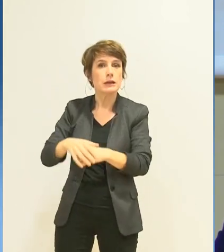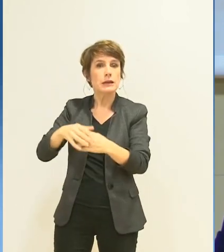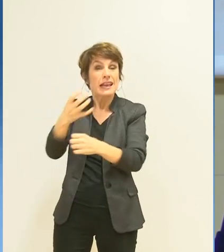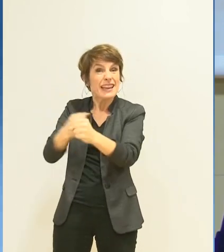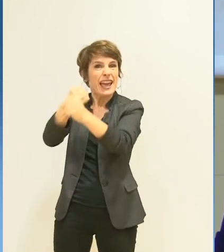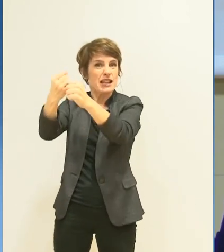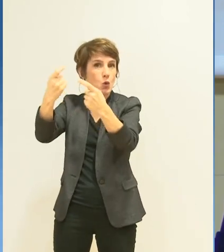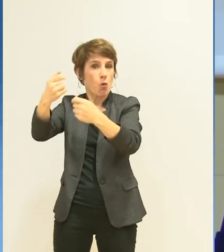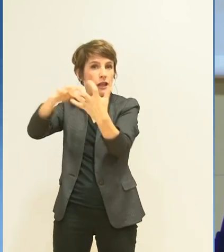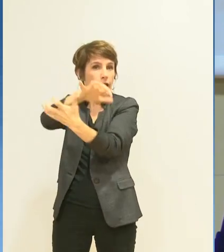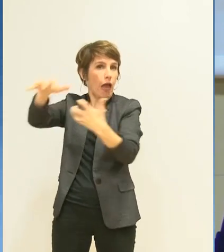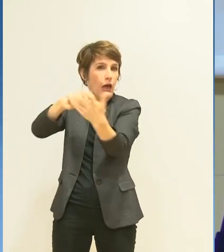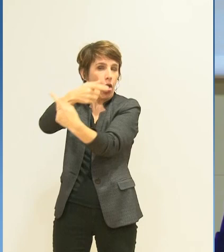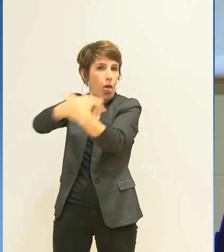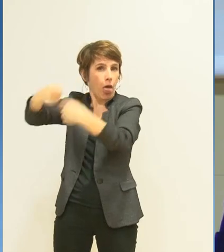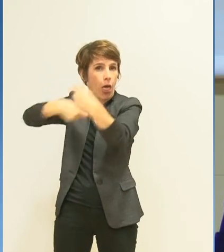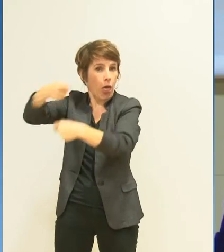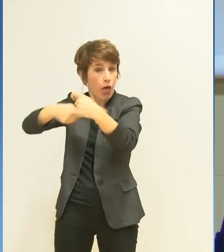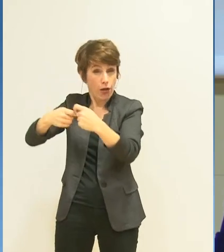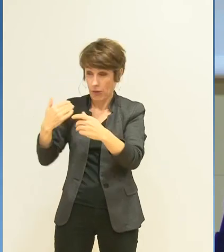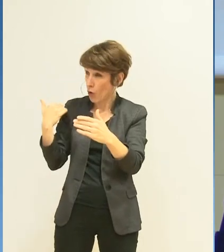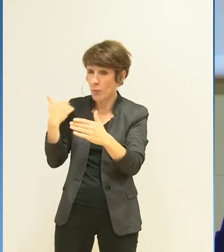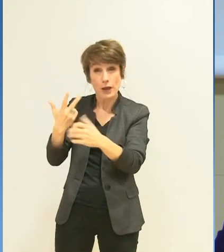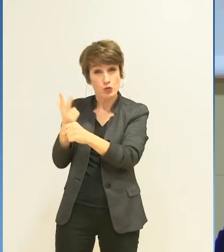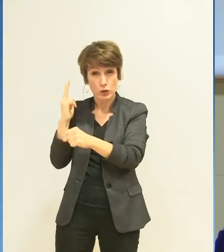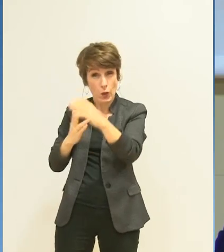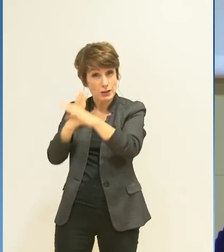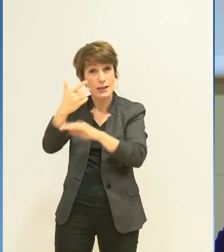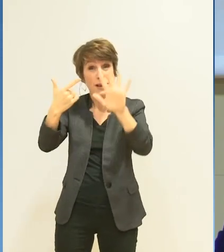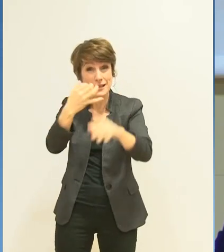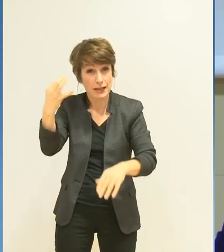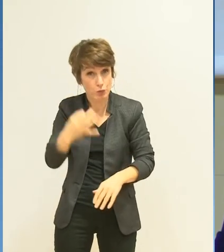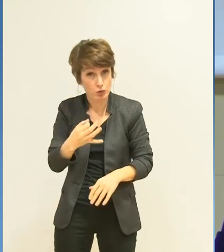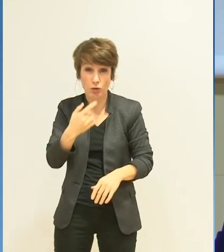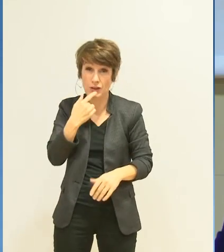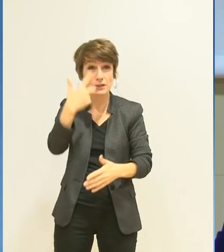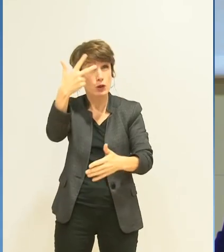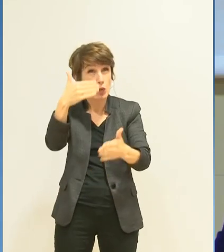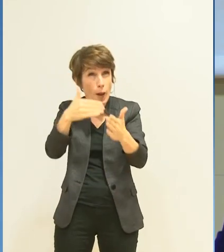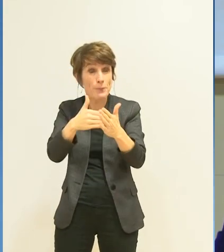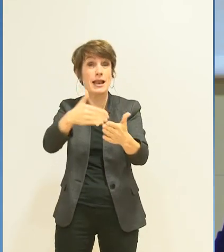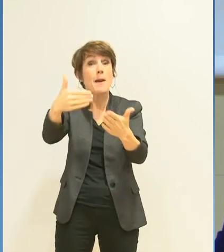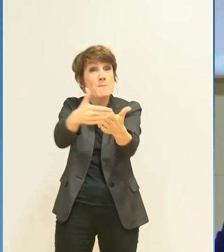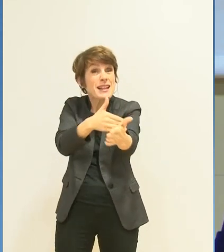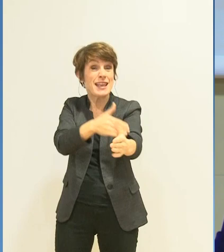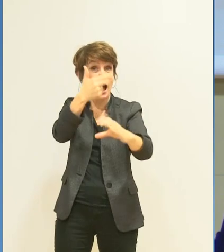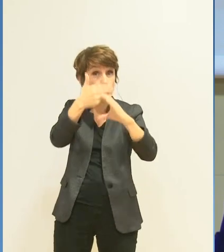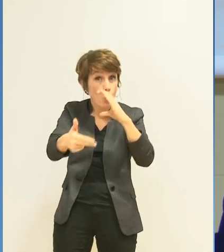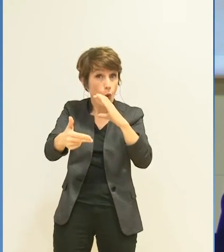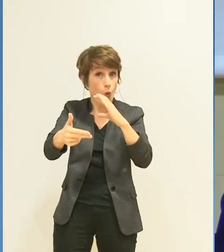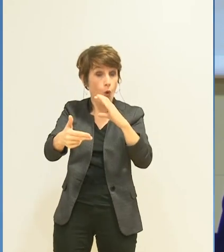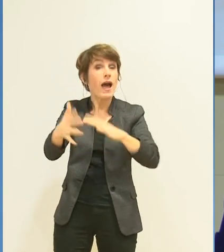au delà des 7 % depuis trois ans c'est donc plus de trois 3 mille milliards d'euros sur une masse monétaire